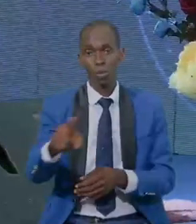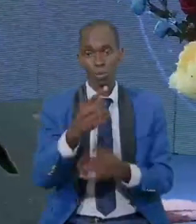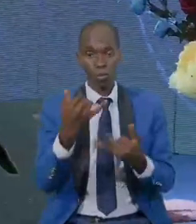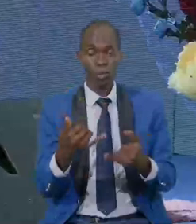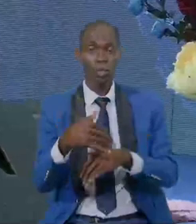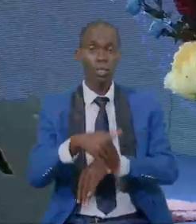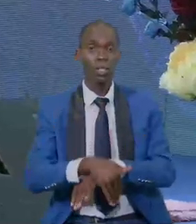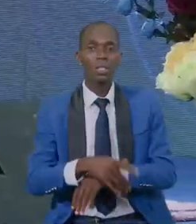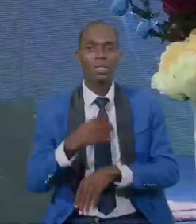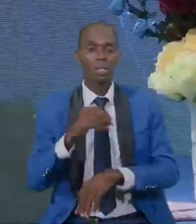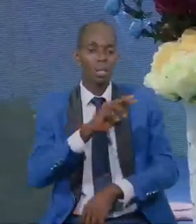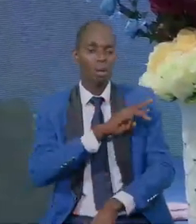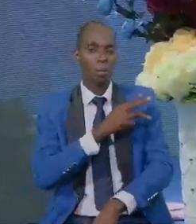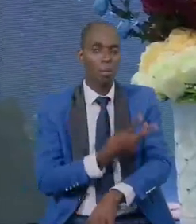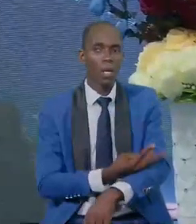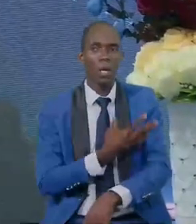soir,